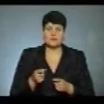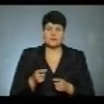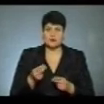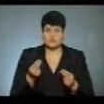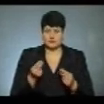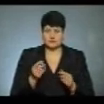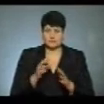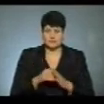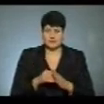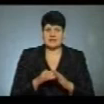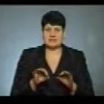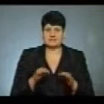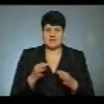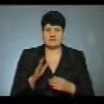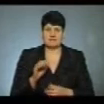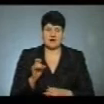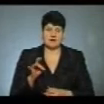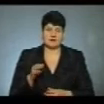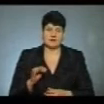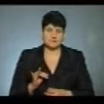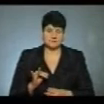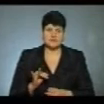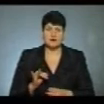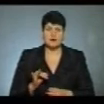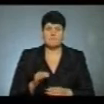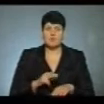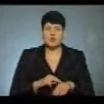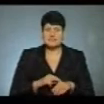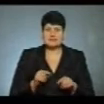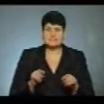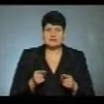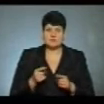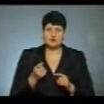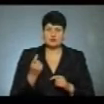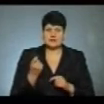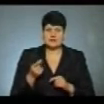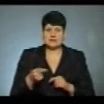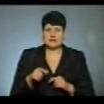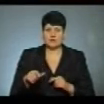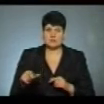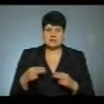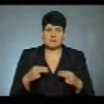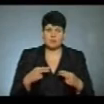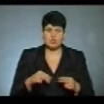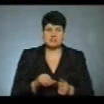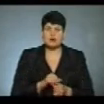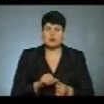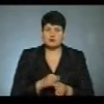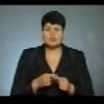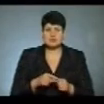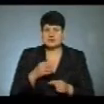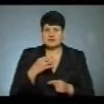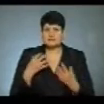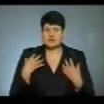вирішено питання про звільнення з-під варти. Нагадаю, поліцейські затримали 11 тернополян за продаж наркотиків. Про це повідомив